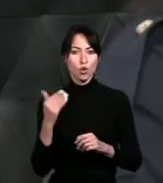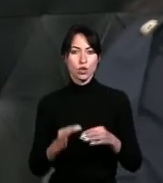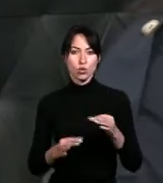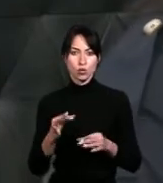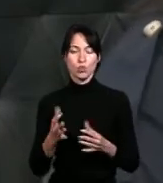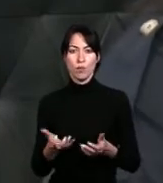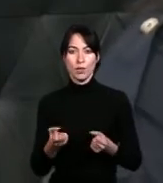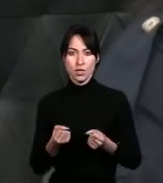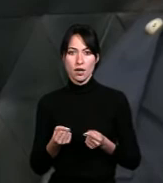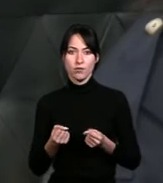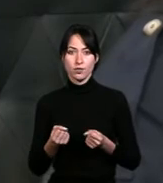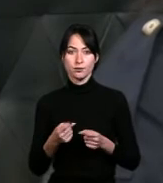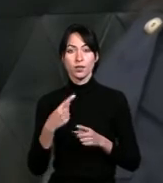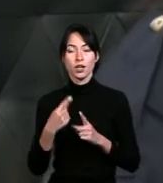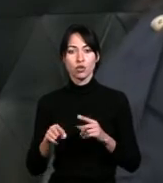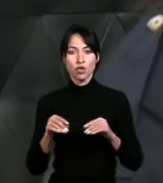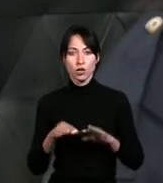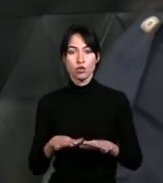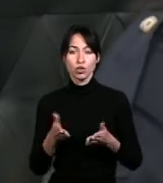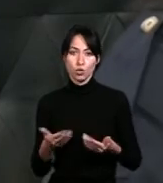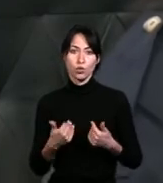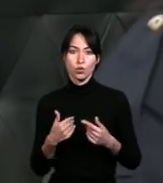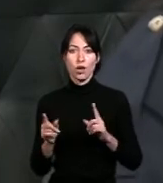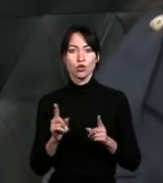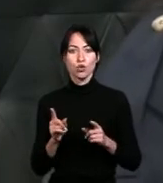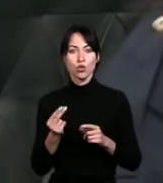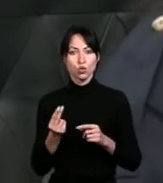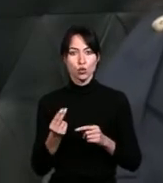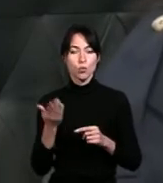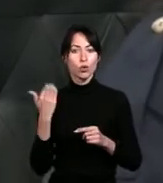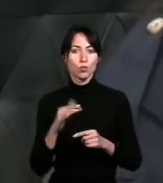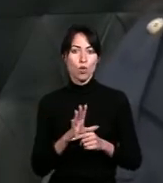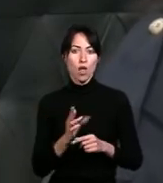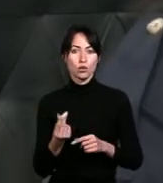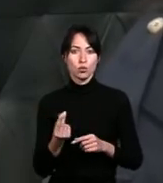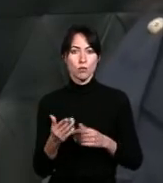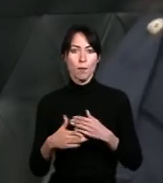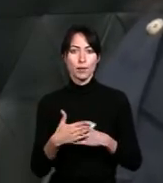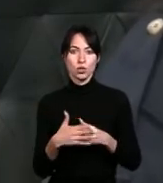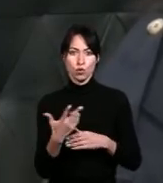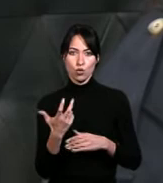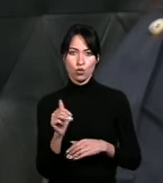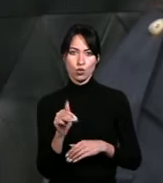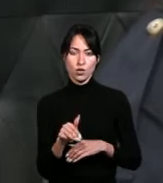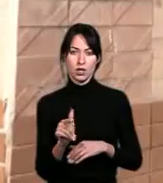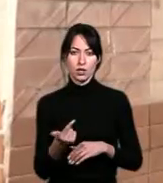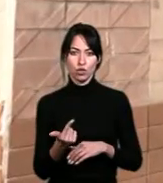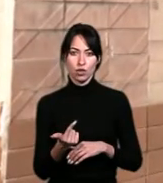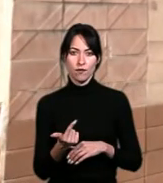прийняв інше рішення, я щодо суми, тоді була сума близько 300 тисяч